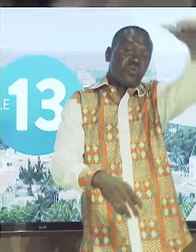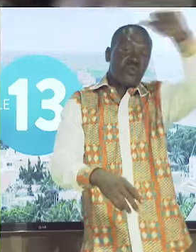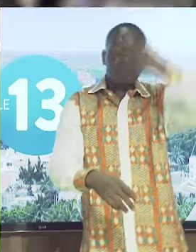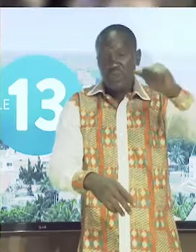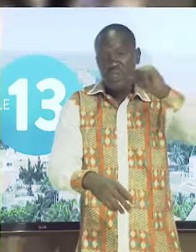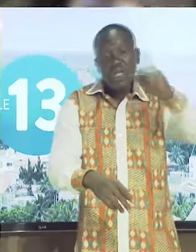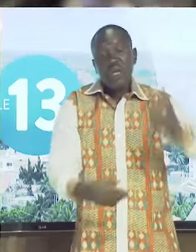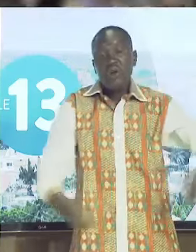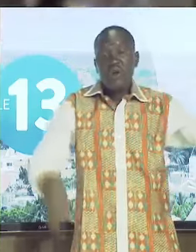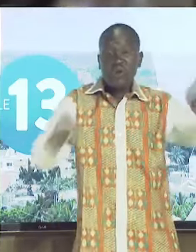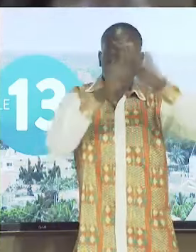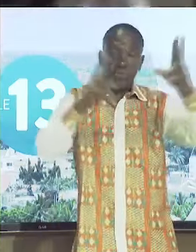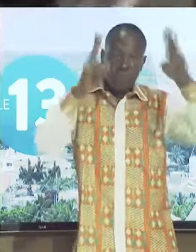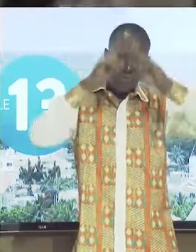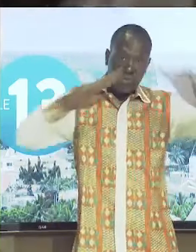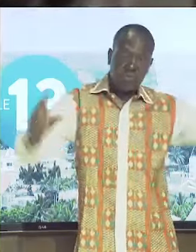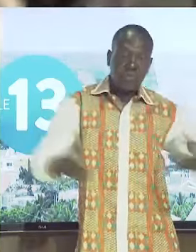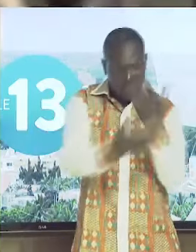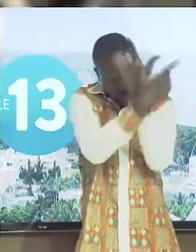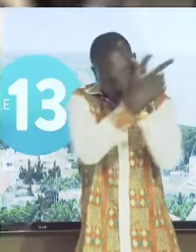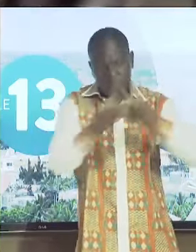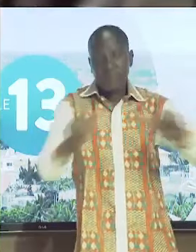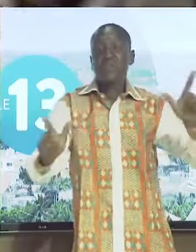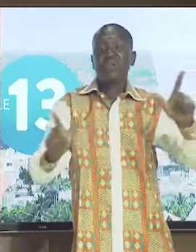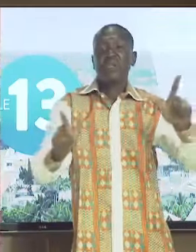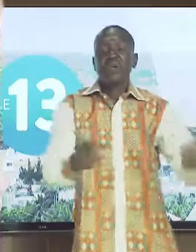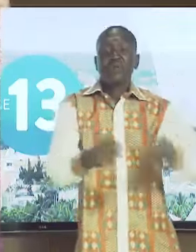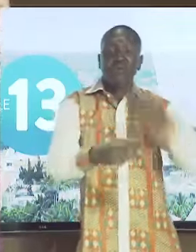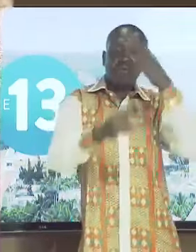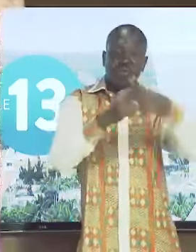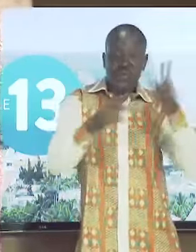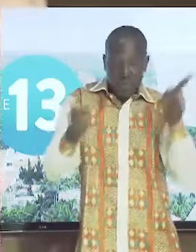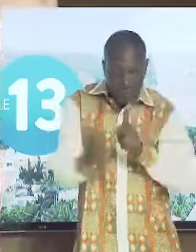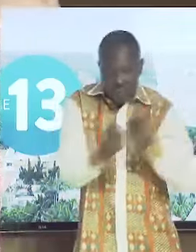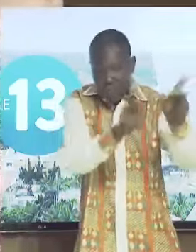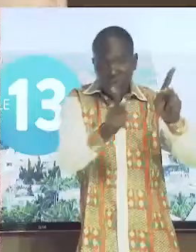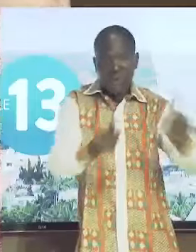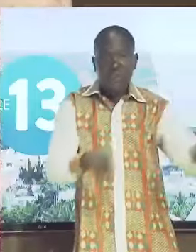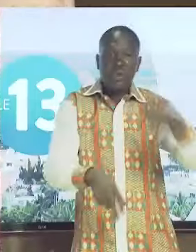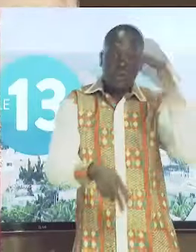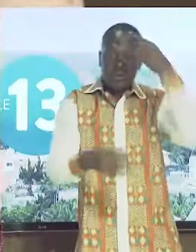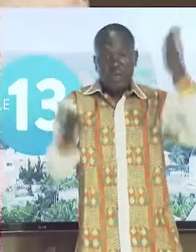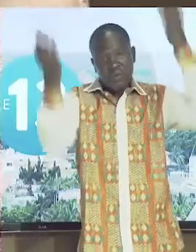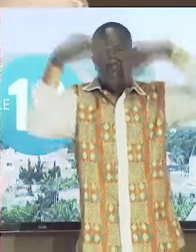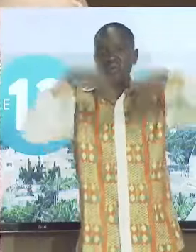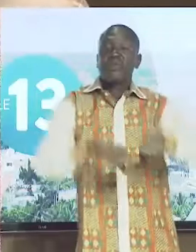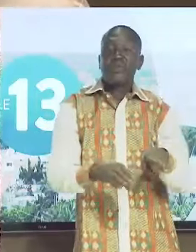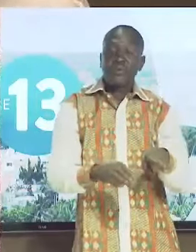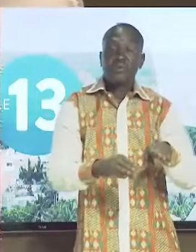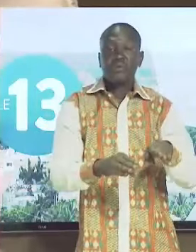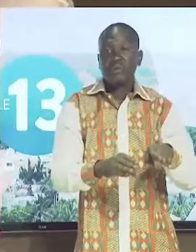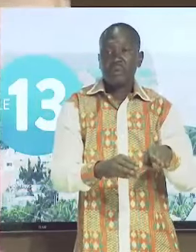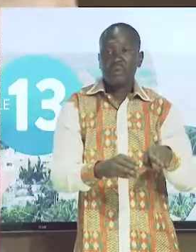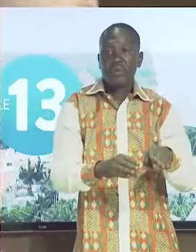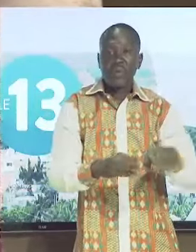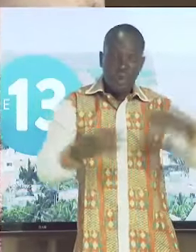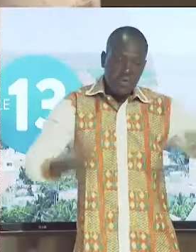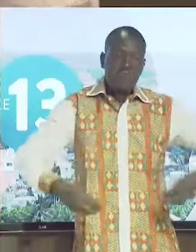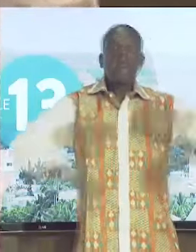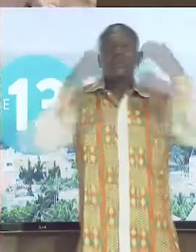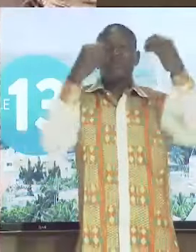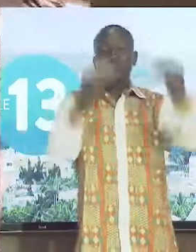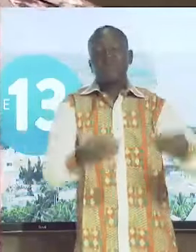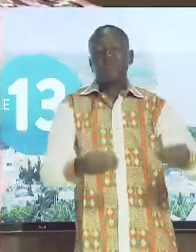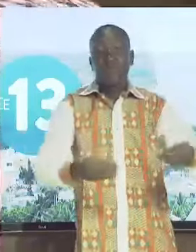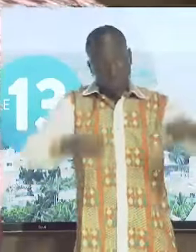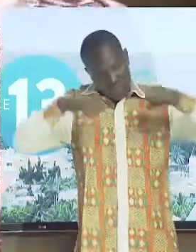même pour les zones nouvellement reconquises. Au niveau du bas-fond, l'État avait intervenu. On nous a donné une